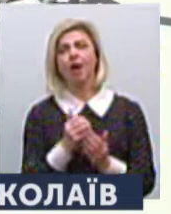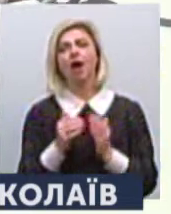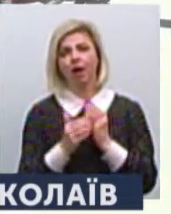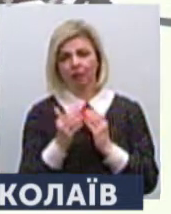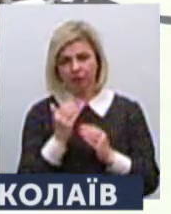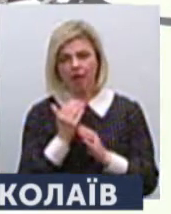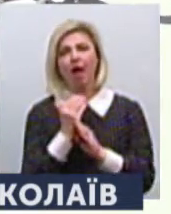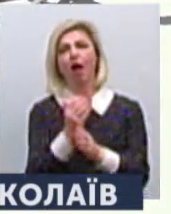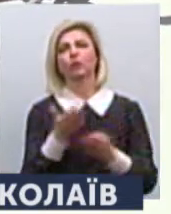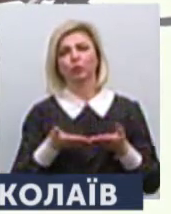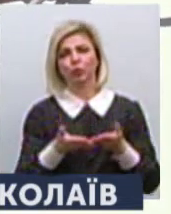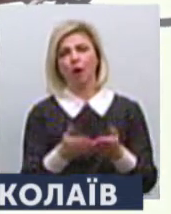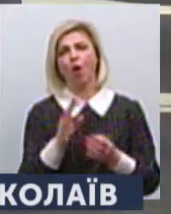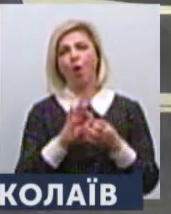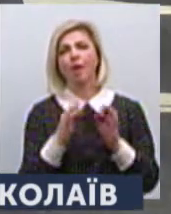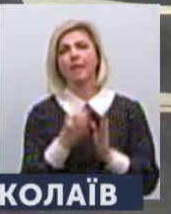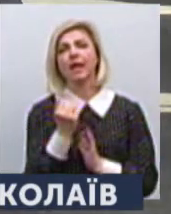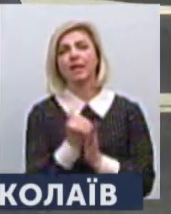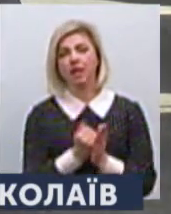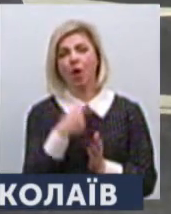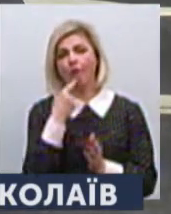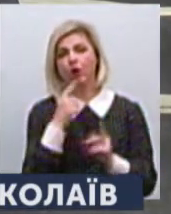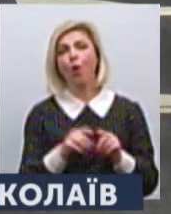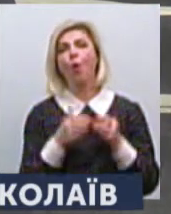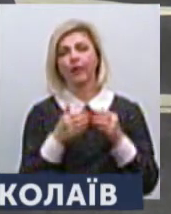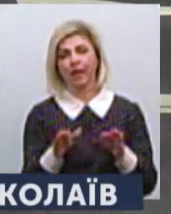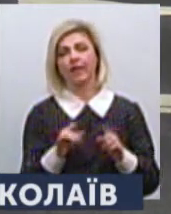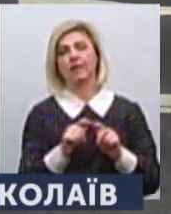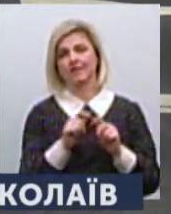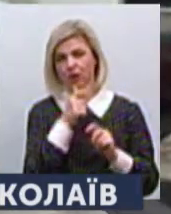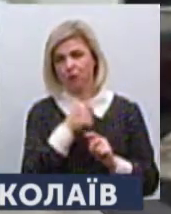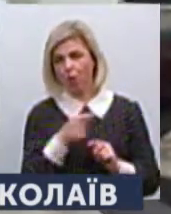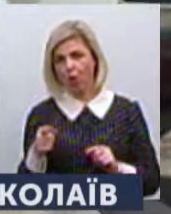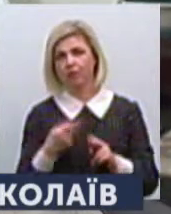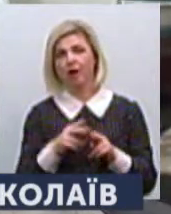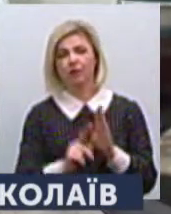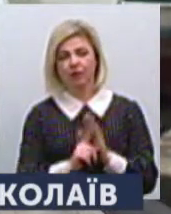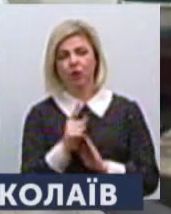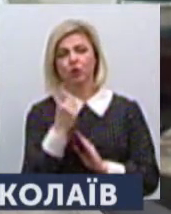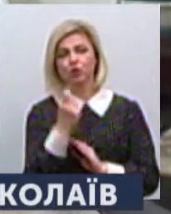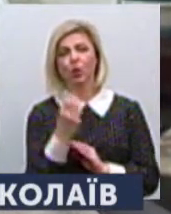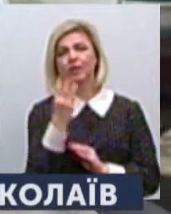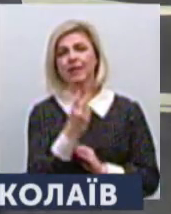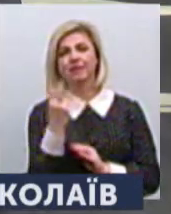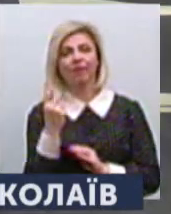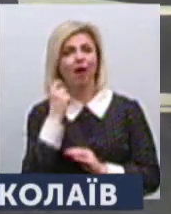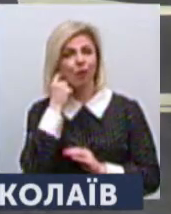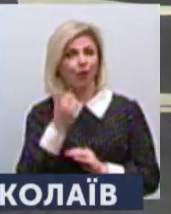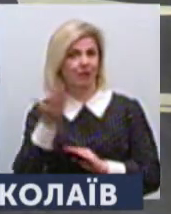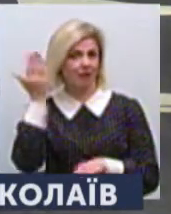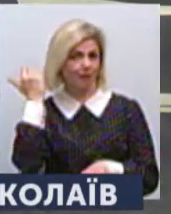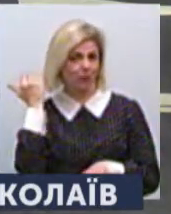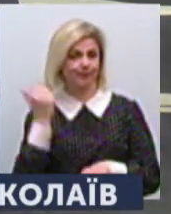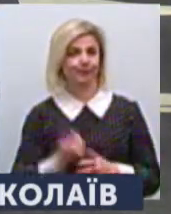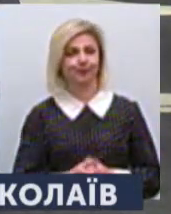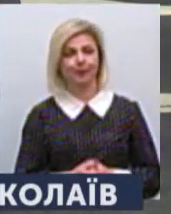школи Олімпійського резерву. Розповідає, відкриття сезону – це традиція, яку започаткували ще 132 роки тому. Яхт-клуб – це